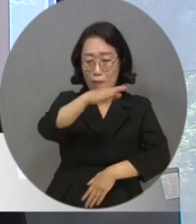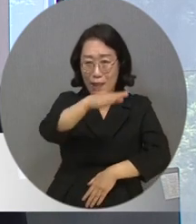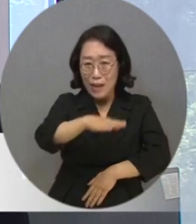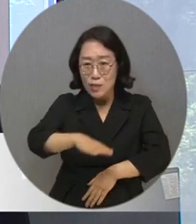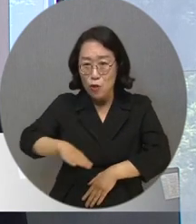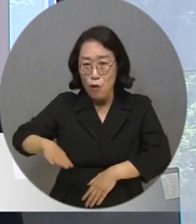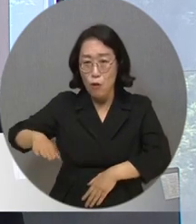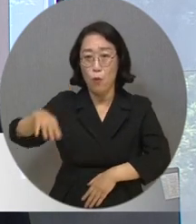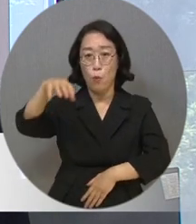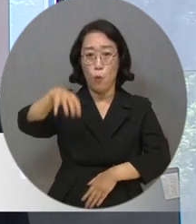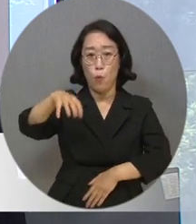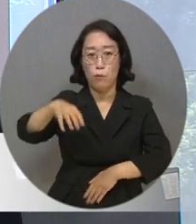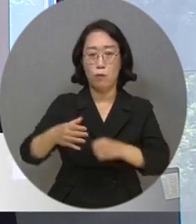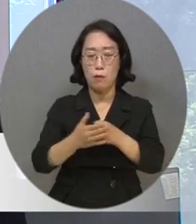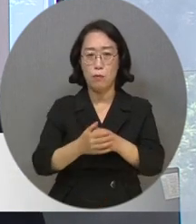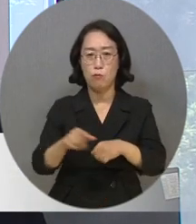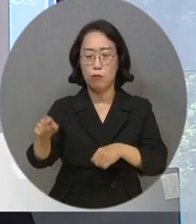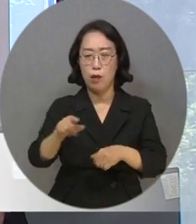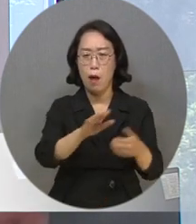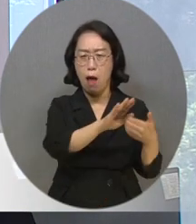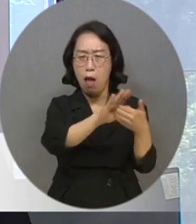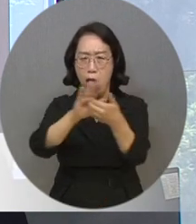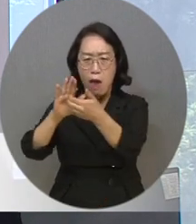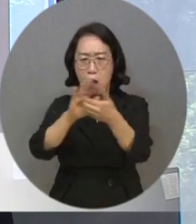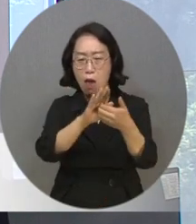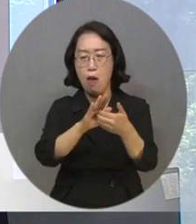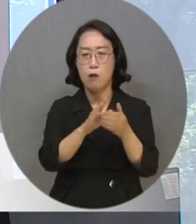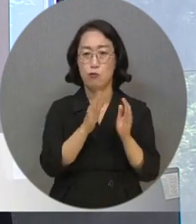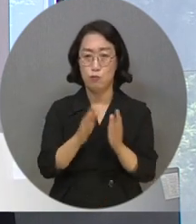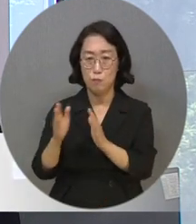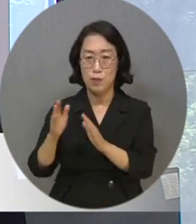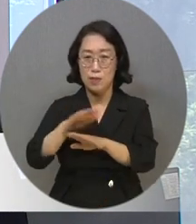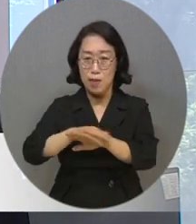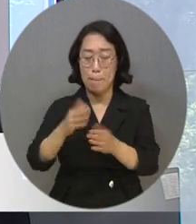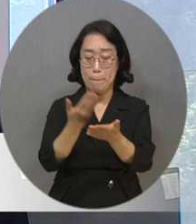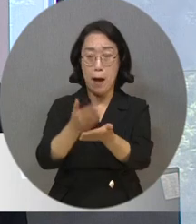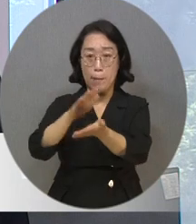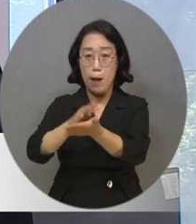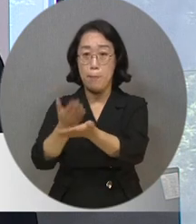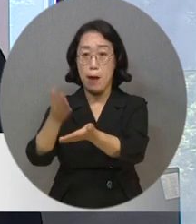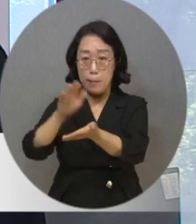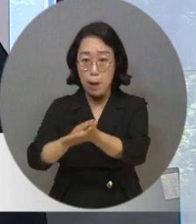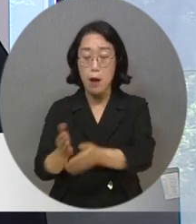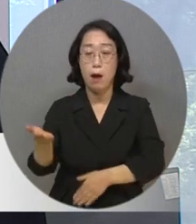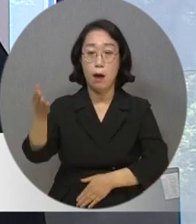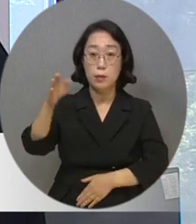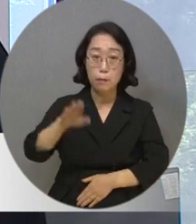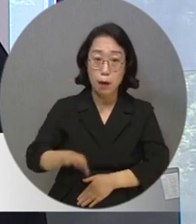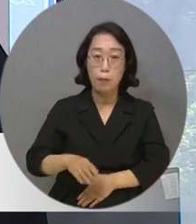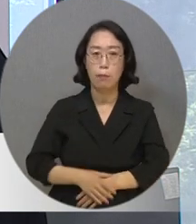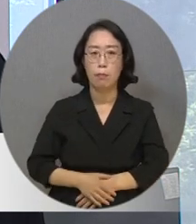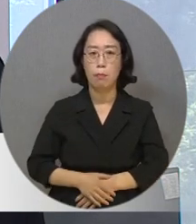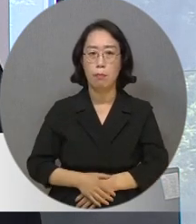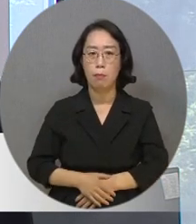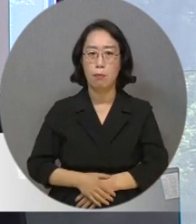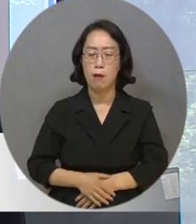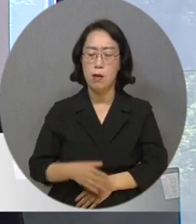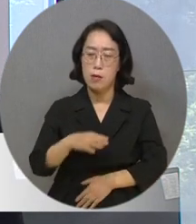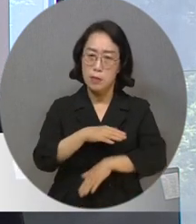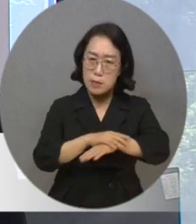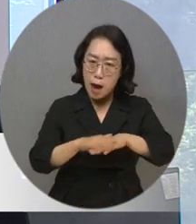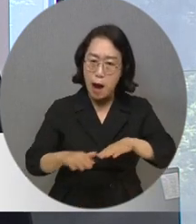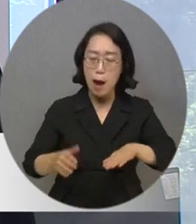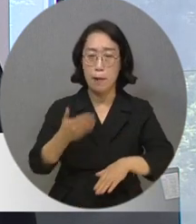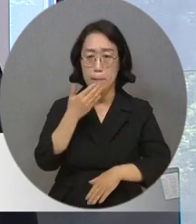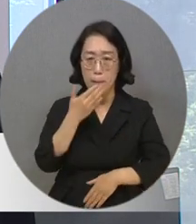지대 자체가 낮은 상태라 아무리 저희가 뭐 차수판이던 이런 것들을 하더라도 대비가 이게